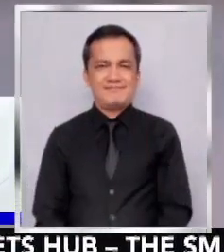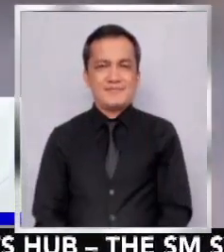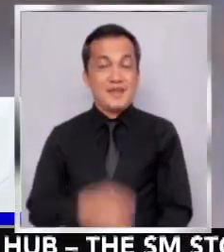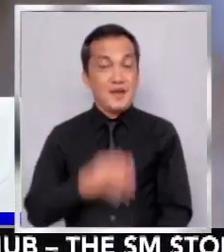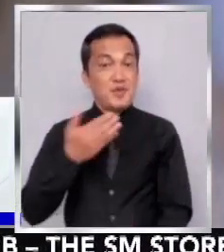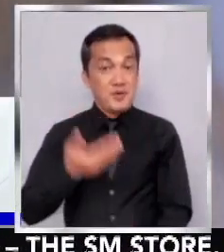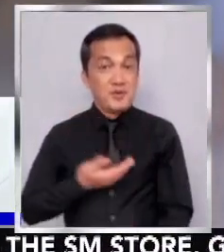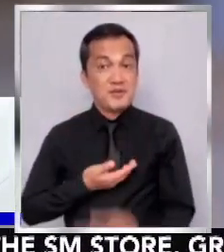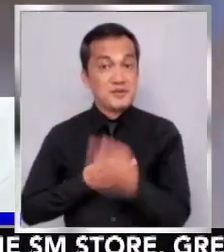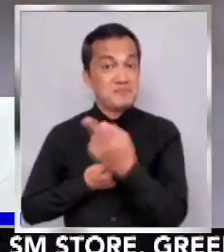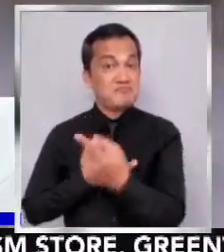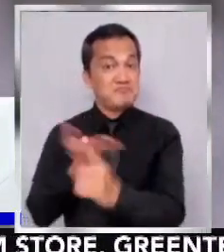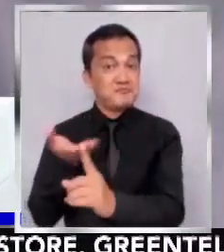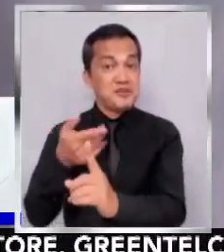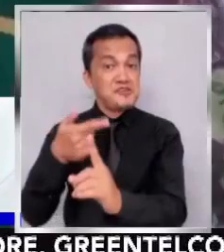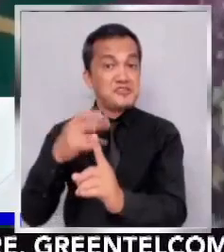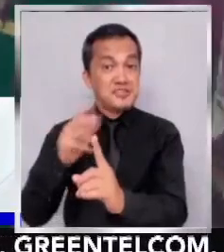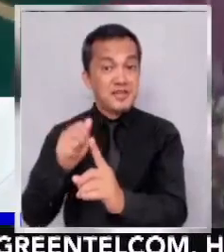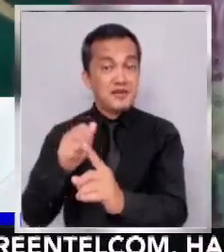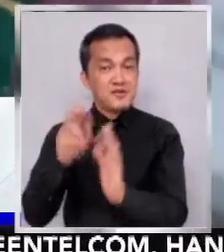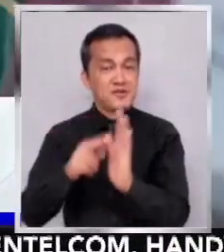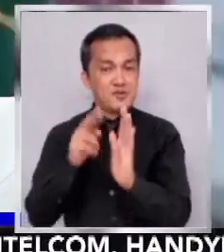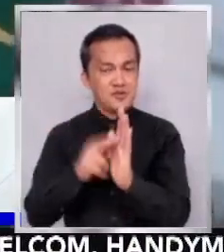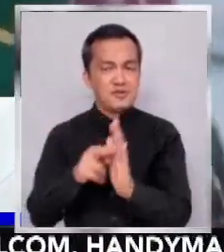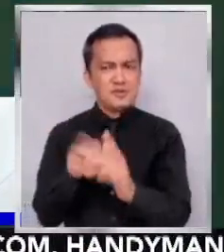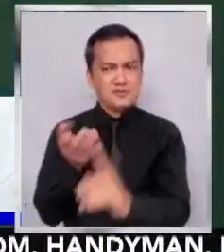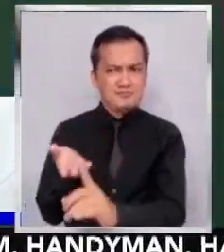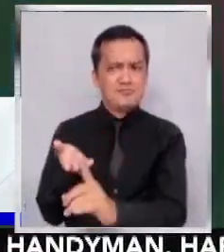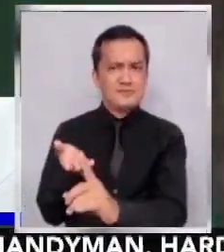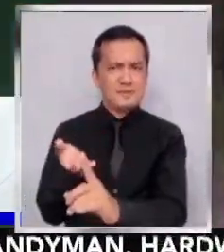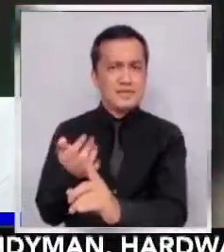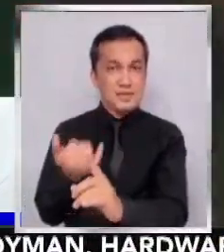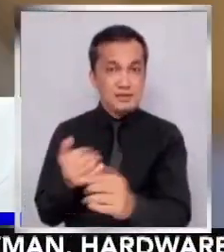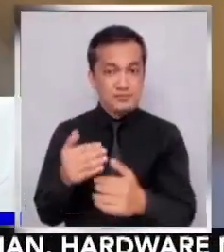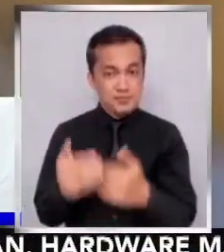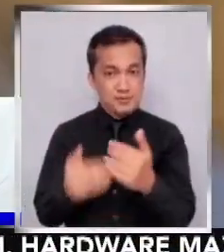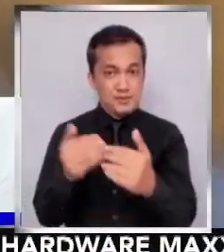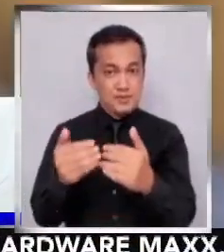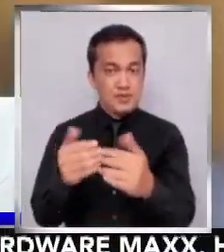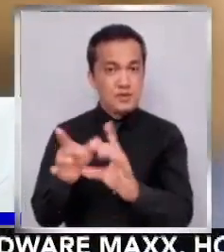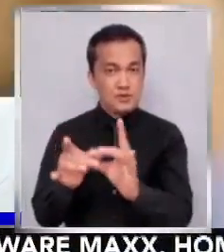ang role niya. Pero sa kasalukuyang takbo ng istorya.